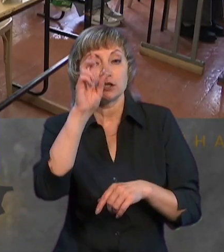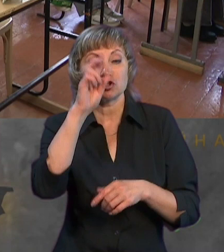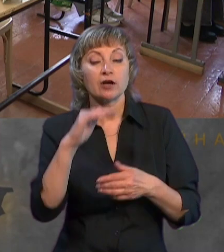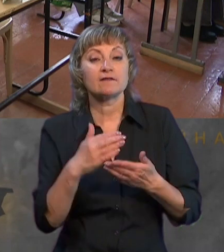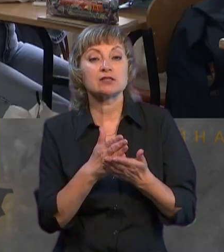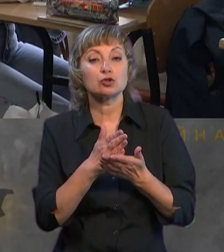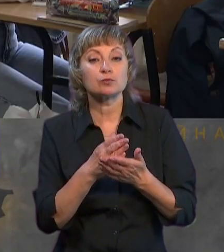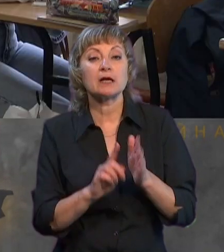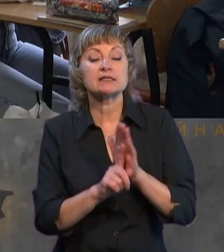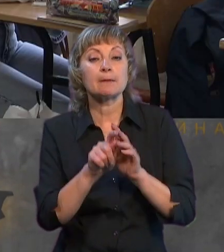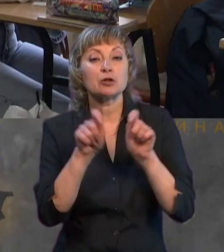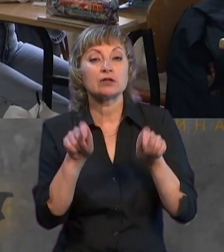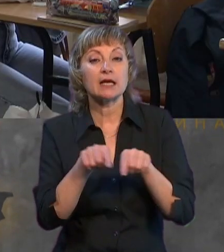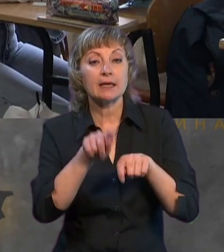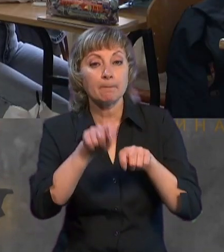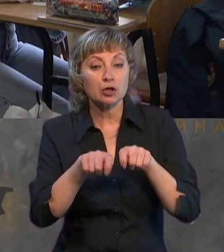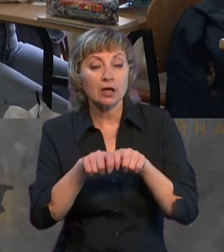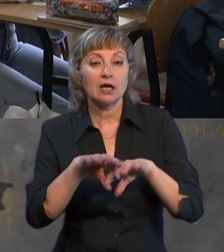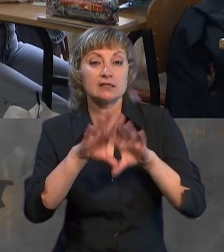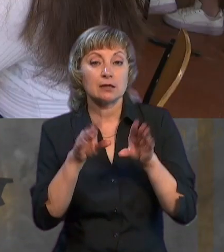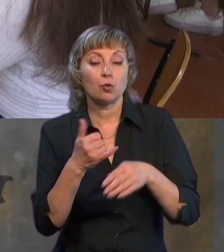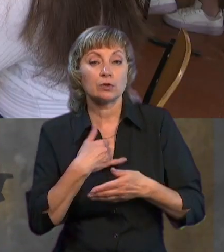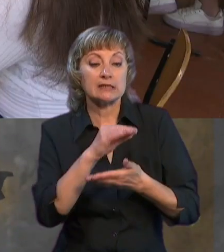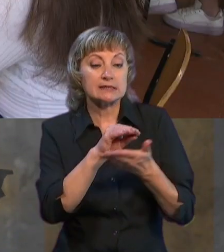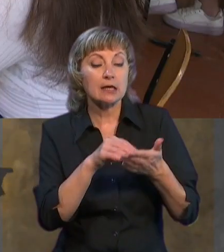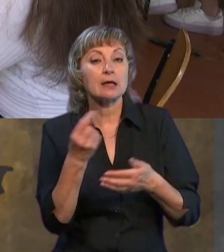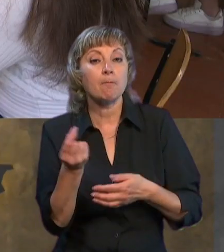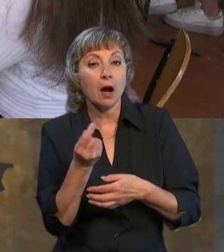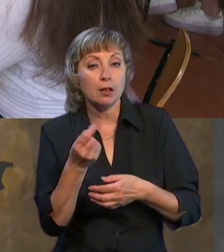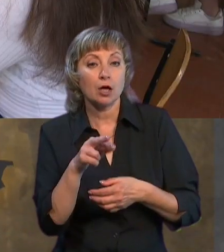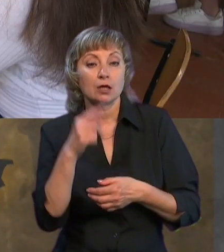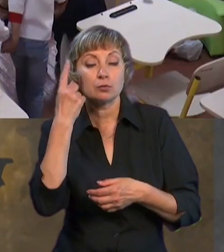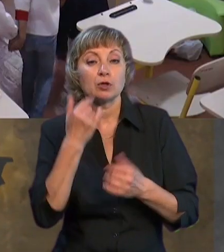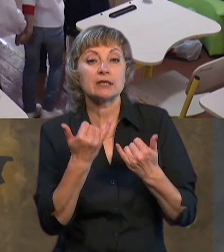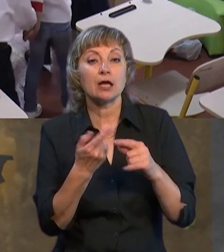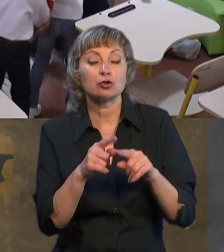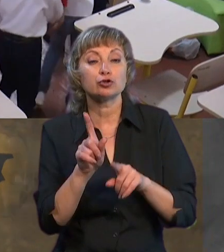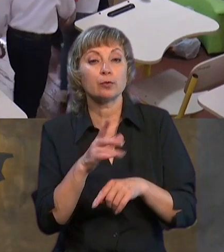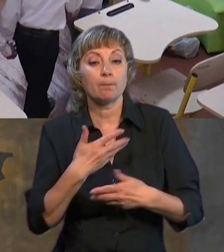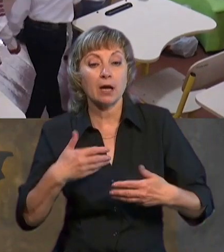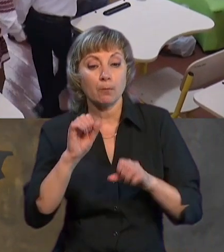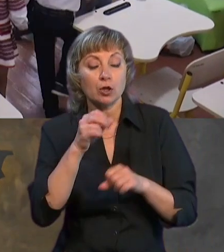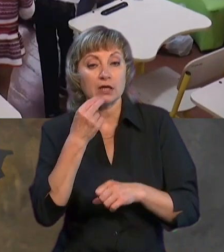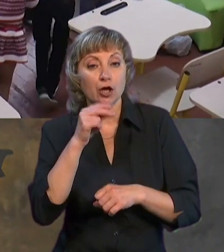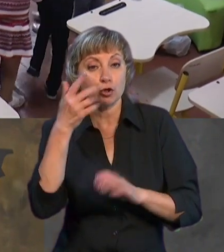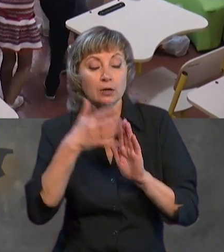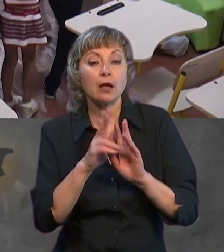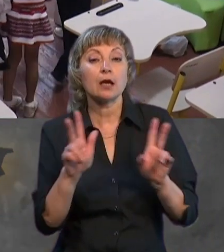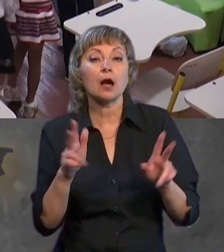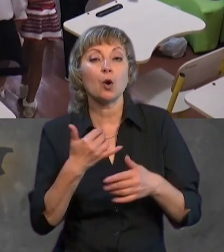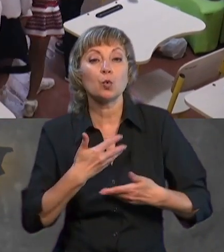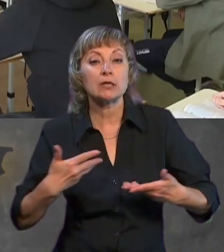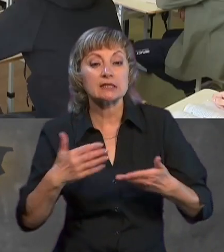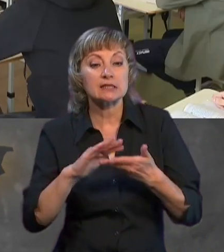освіти започаткувала такий моніторинг, але загалом у нас даних мало. Тому я думаю, для того, щоб ми могли краще розуміти, що у нас, яка в нас